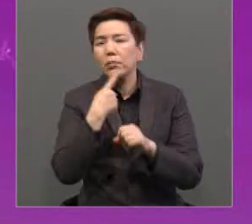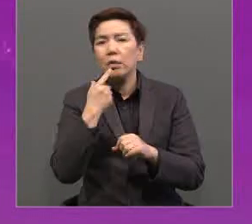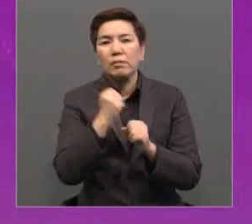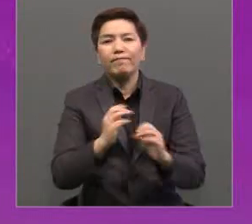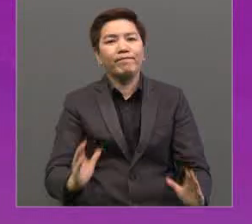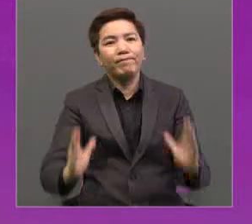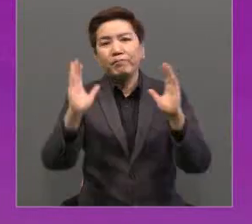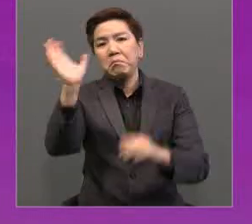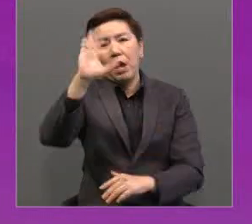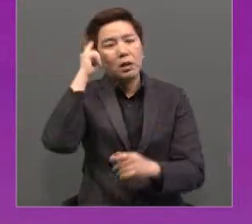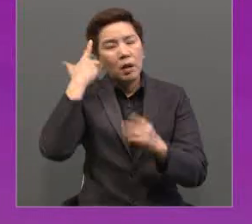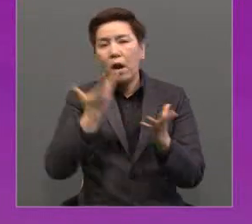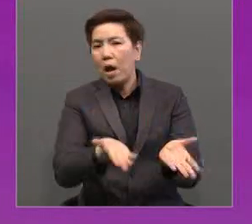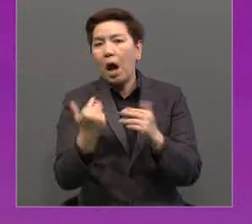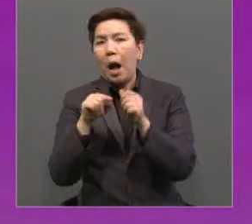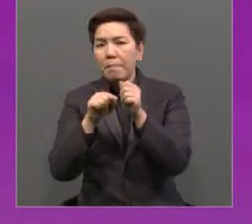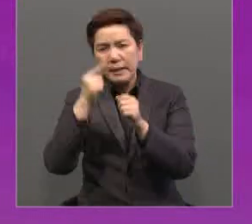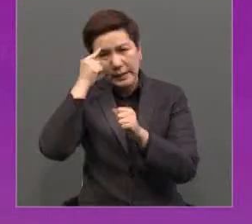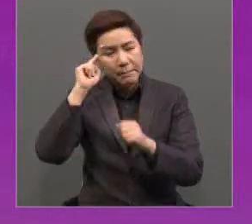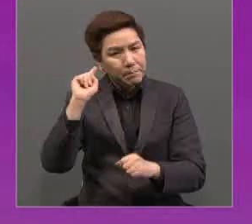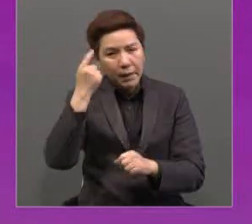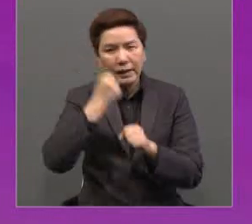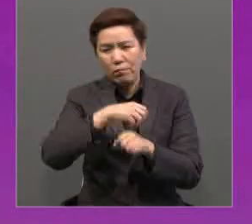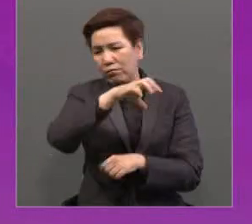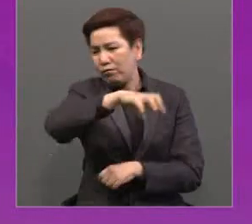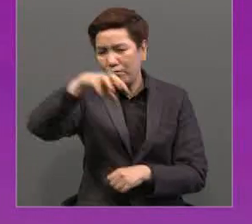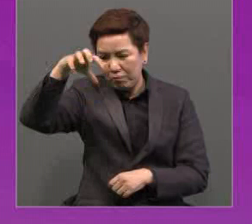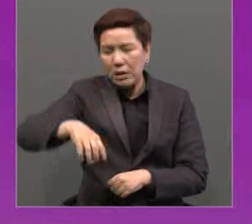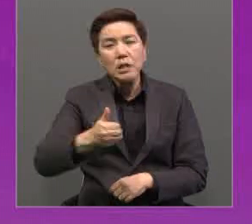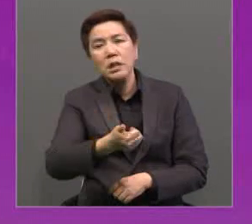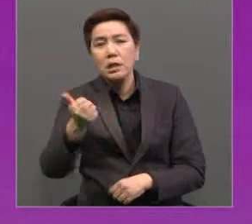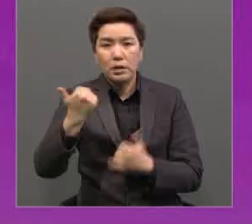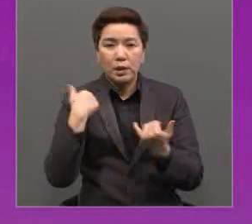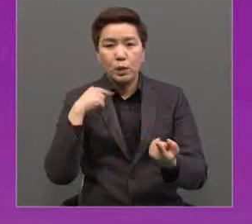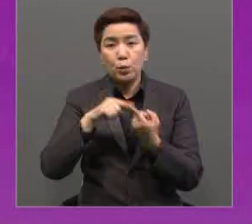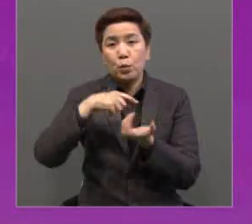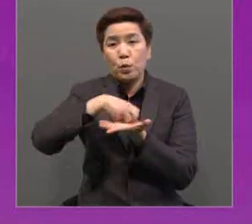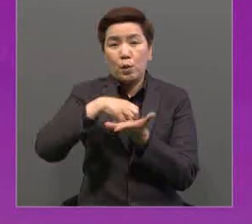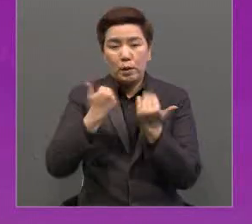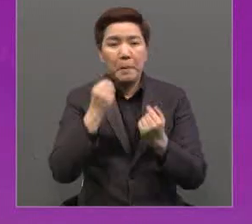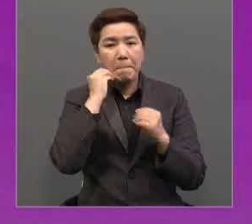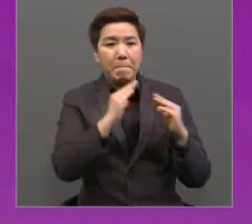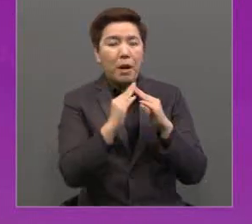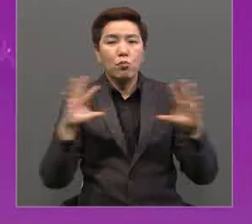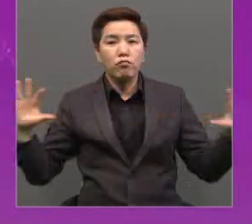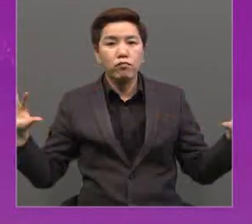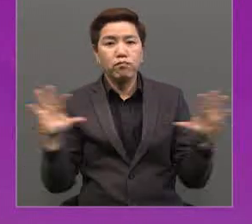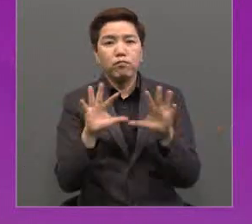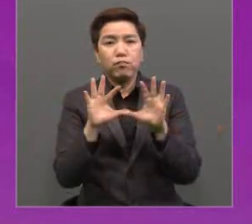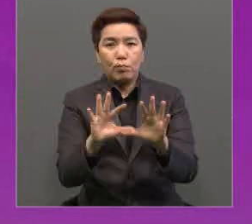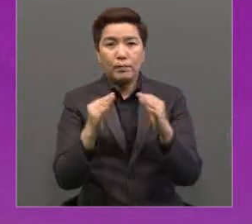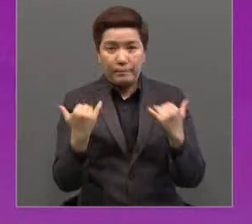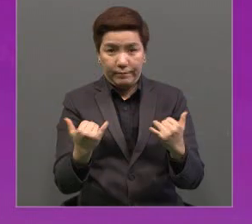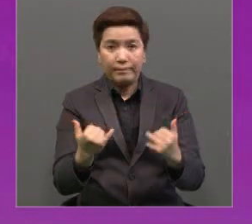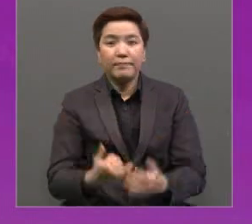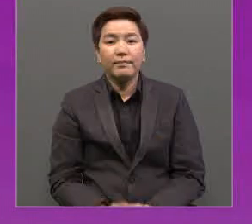ยื่นข้อเรียกร้องไปนะคะบอกว่าขอให้ทางอำเภอเนี่ยทบทวนไปใช้สถานที่อื่นแทนจะได้ไหมค่ะไปดูบรรยากาศที่ชาวบ้านเขามารวมตัวครั้งนี้กัน